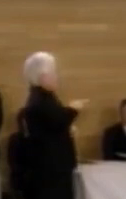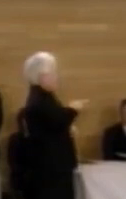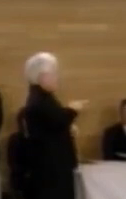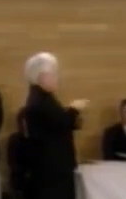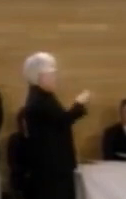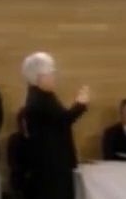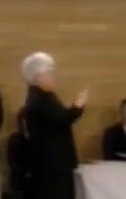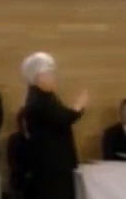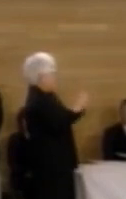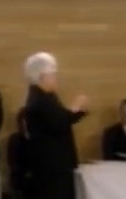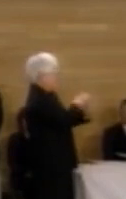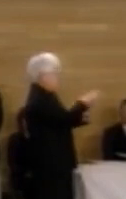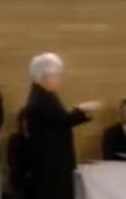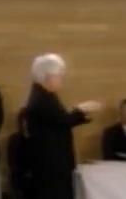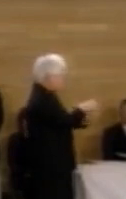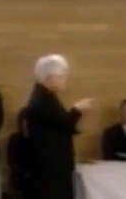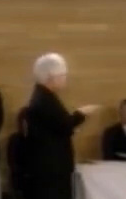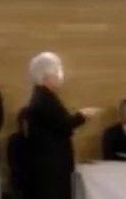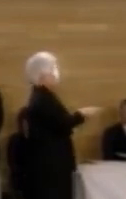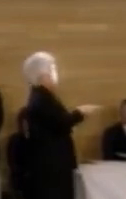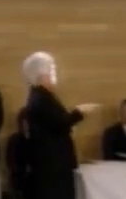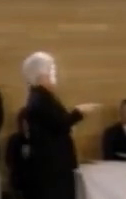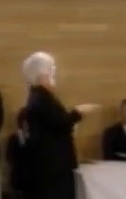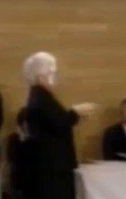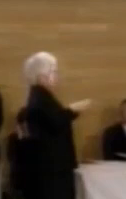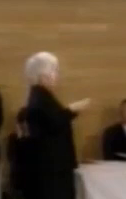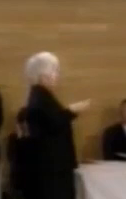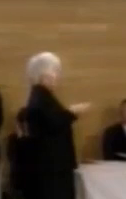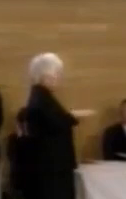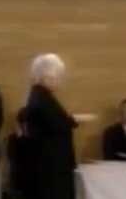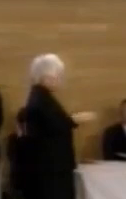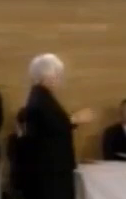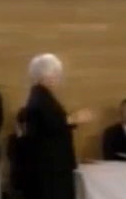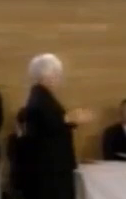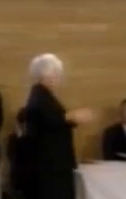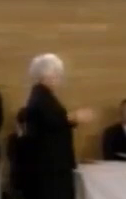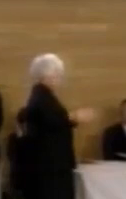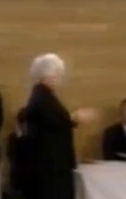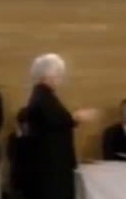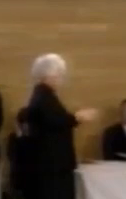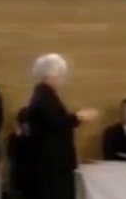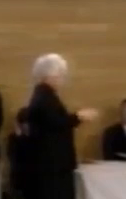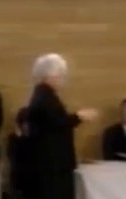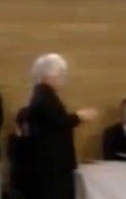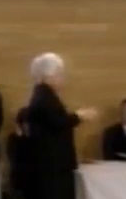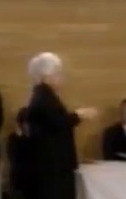町の惨状から今を迎えることができたのは、